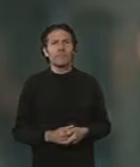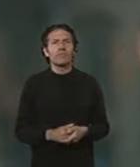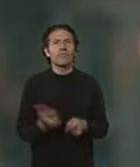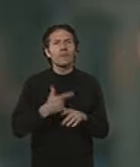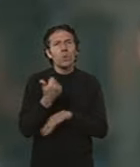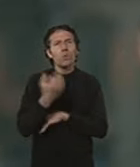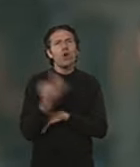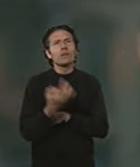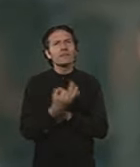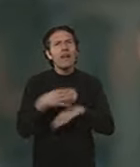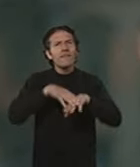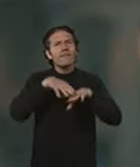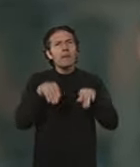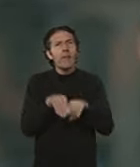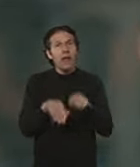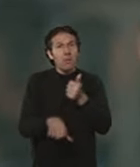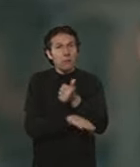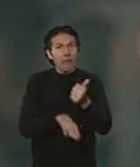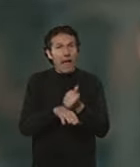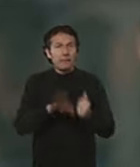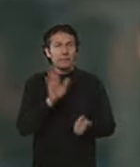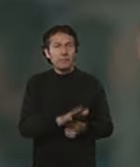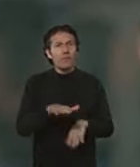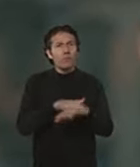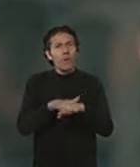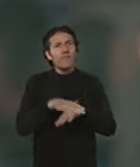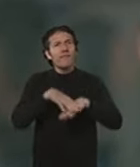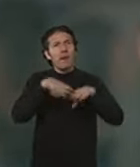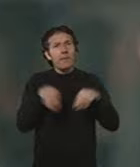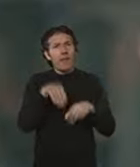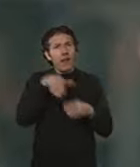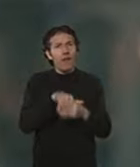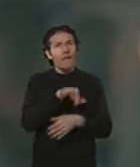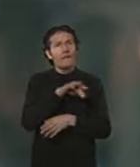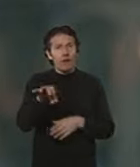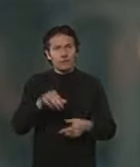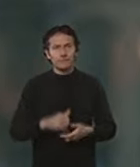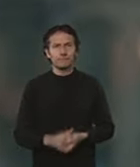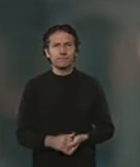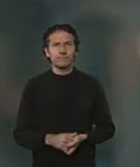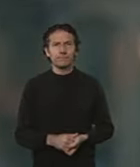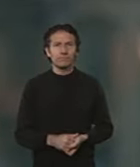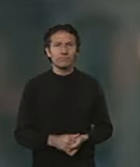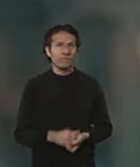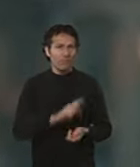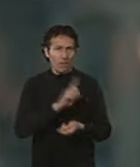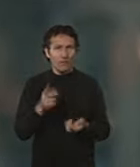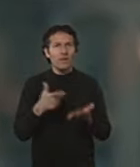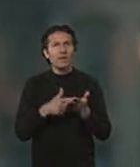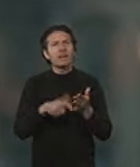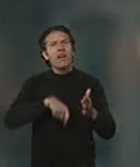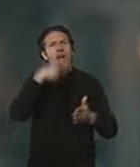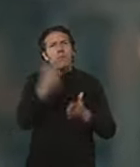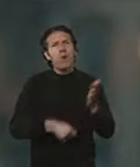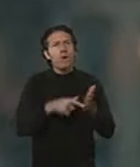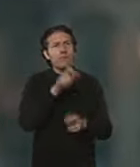cocient familial qui est la base de la politique familiale en France matraquer fiscalement